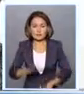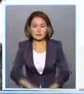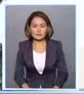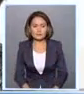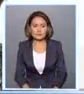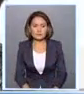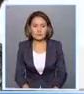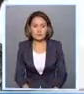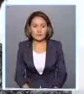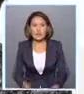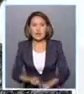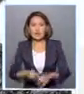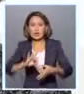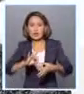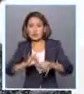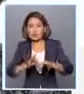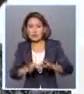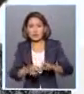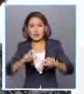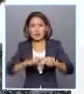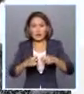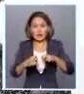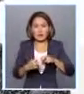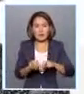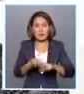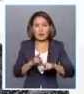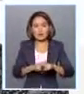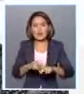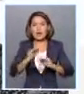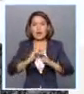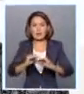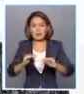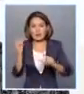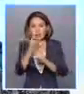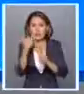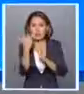Бұл өте зерттеуді талап ететін, эксперимент өткізуді талап ететін мәселе.